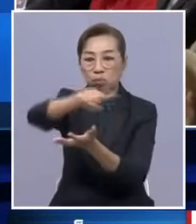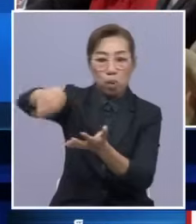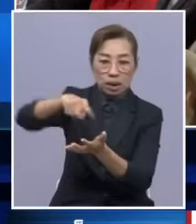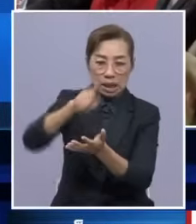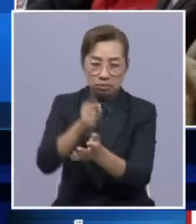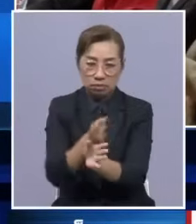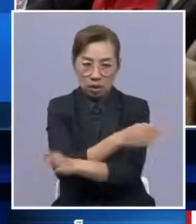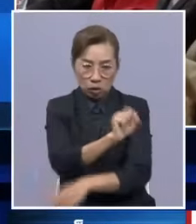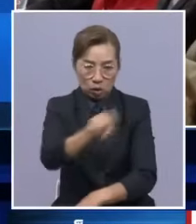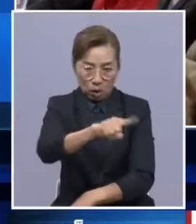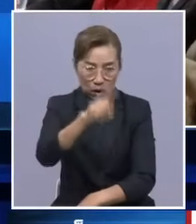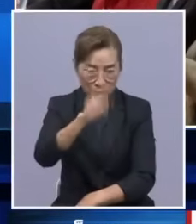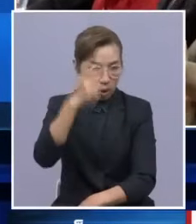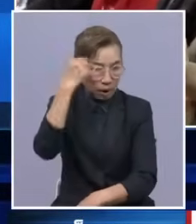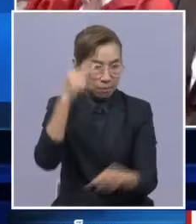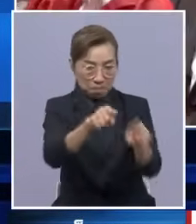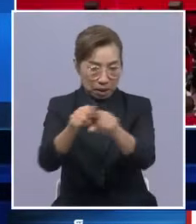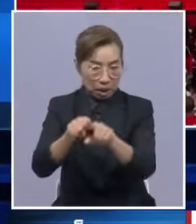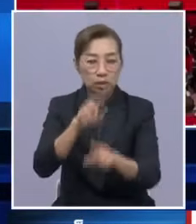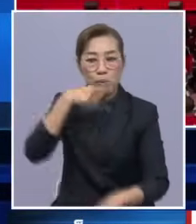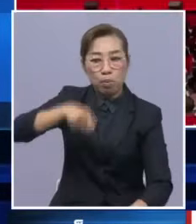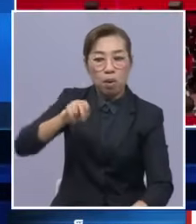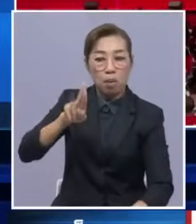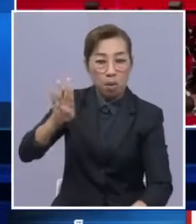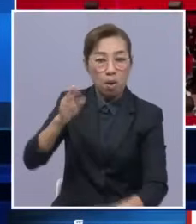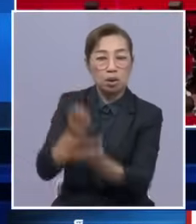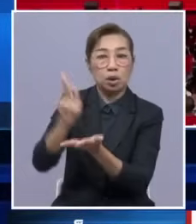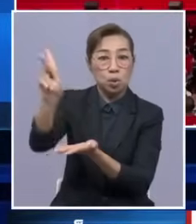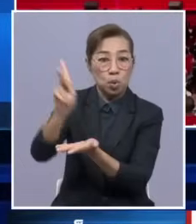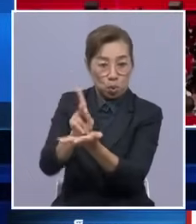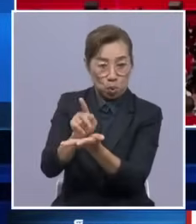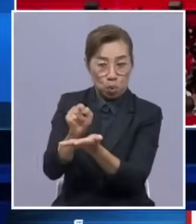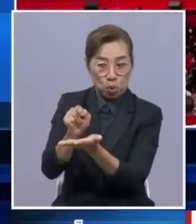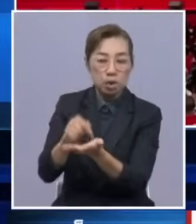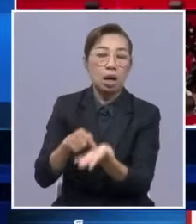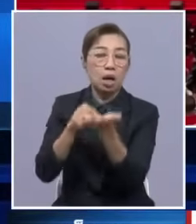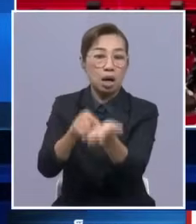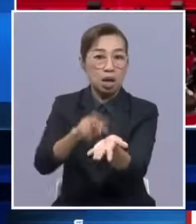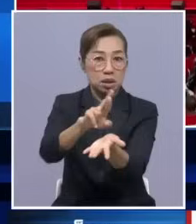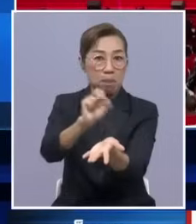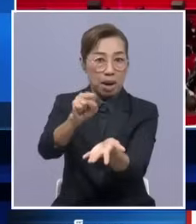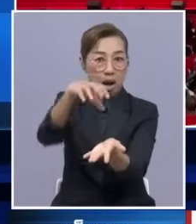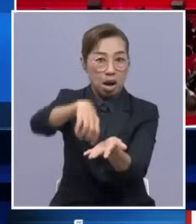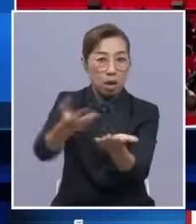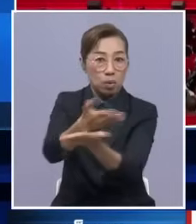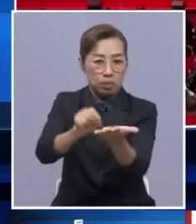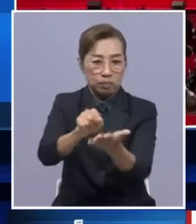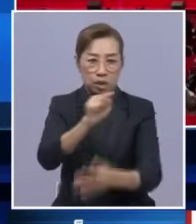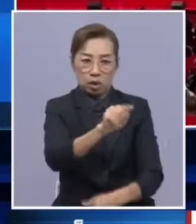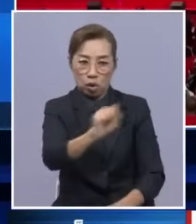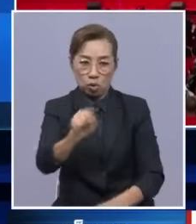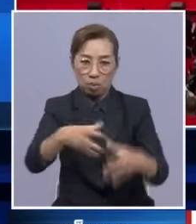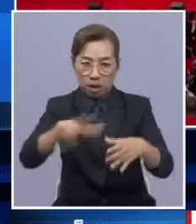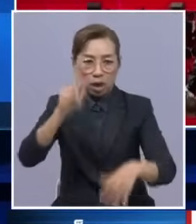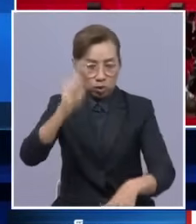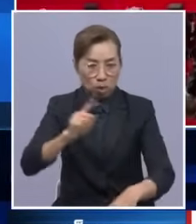งกันว่ายังไงเสียถ้ามีพรบเงินกู้เข้าสู่สภาต้องช่วยกันพูดอ่ะช่วยกันให้สสฝ่ายอื่นพรรคฝ่ายค้านสส